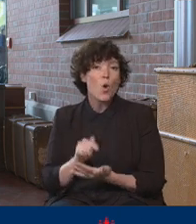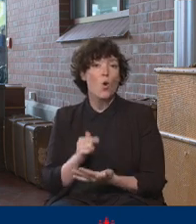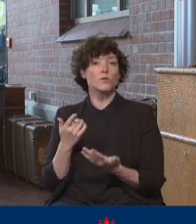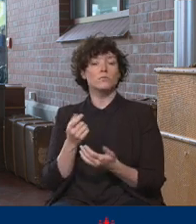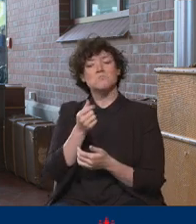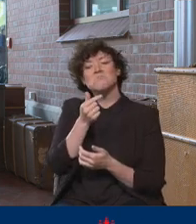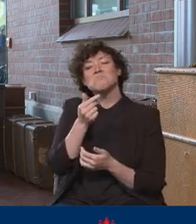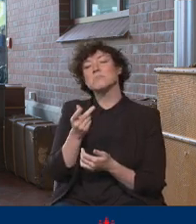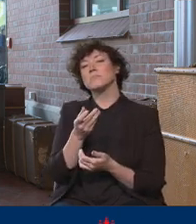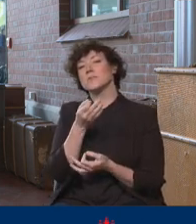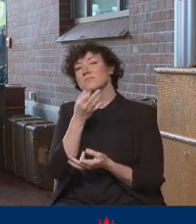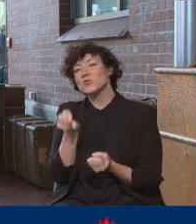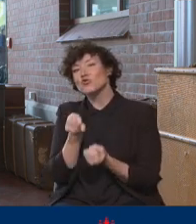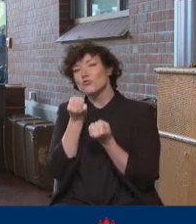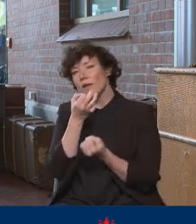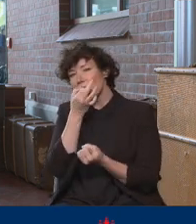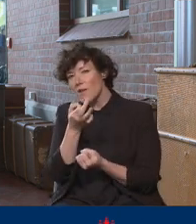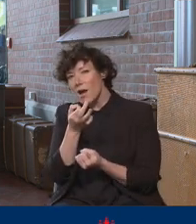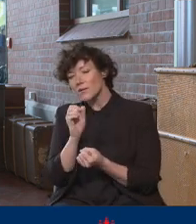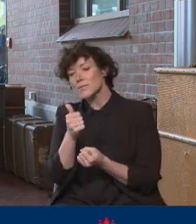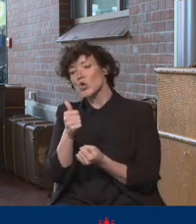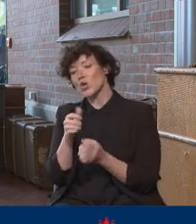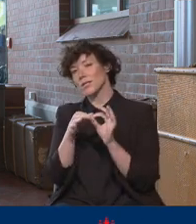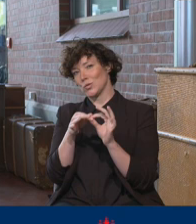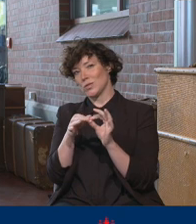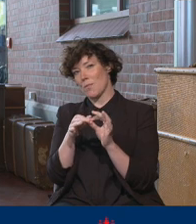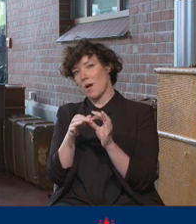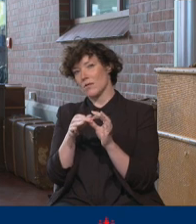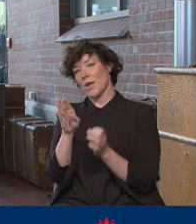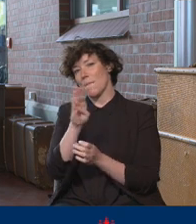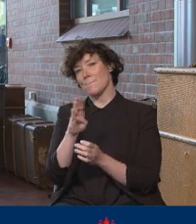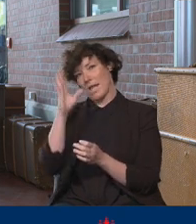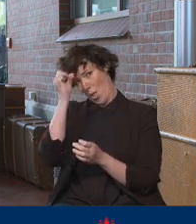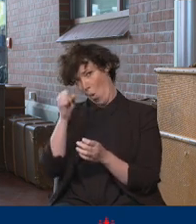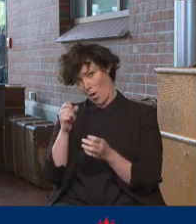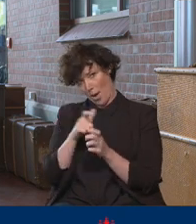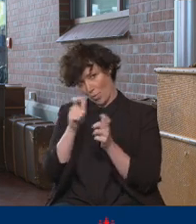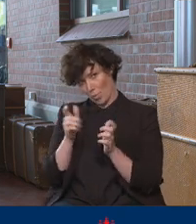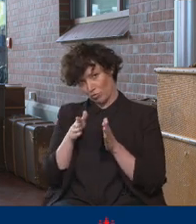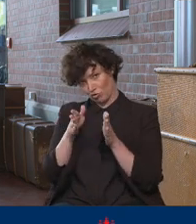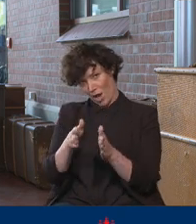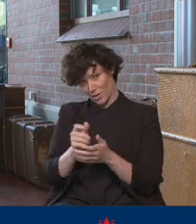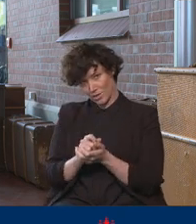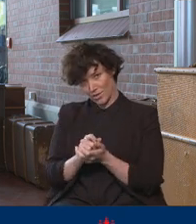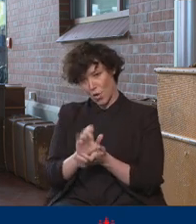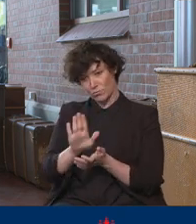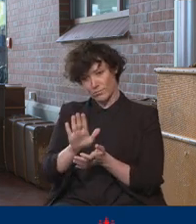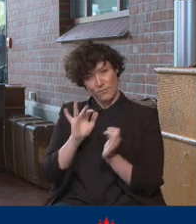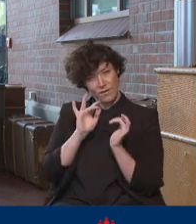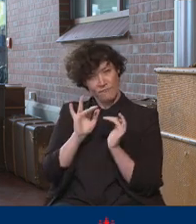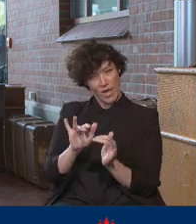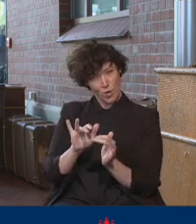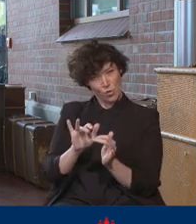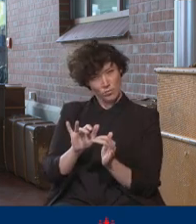diffizile fragen nämlich gerade die billhorner brückenstraße und ihre trennwirkung einmal zu analysieren zu gucken was haben wir dafür möglichkeiten